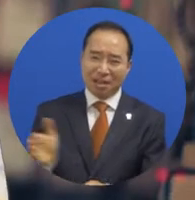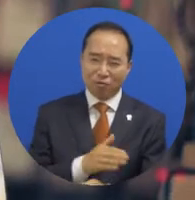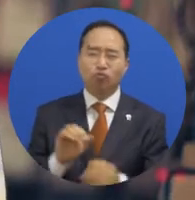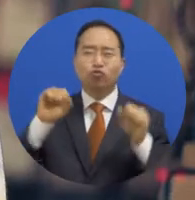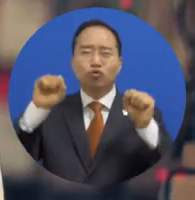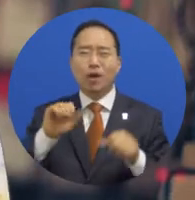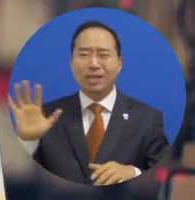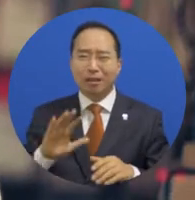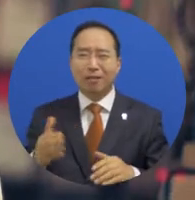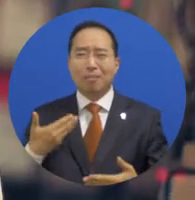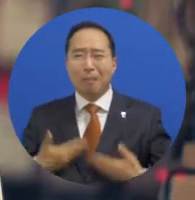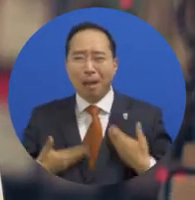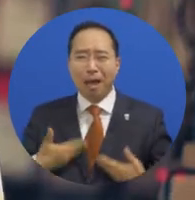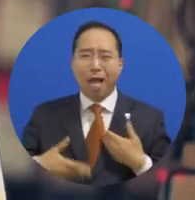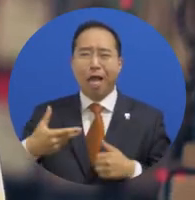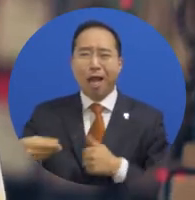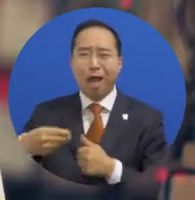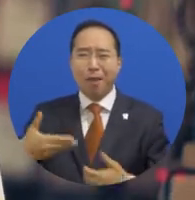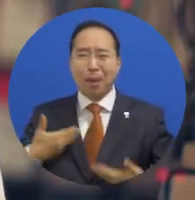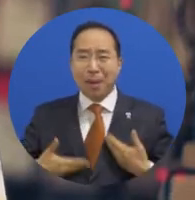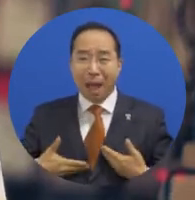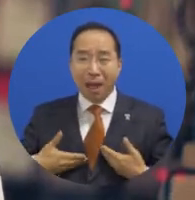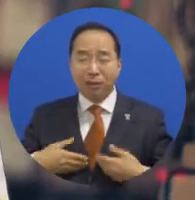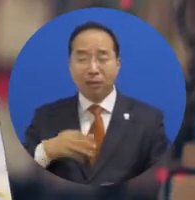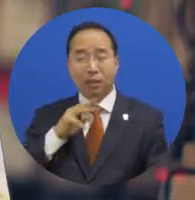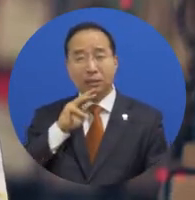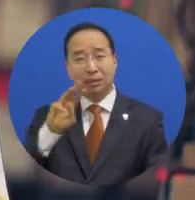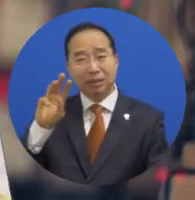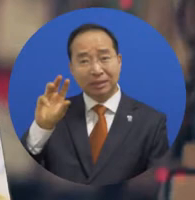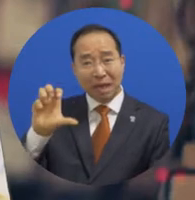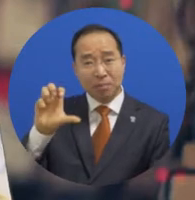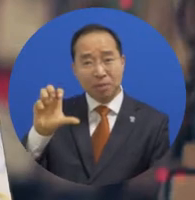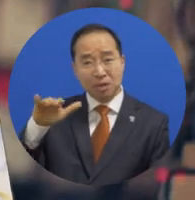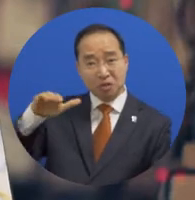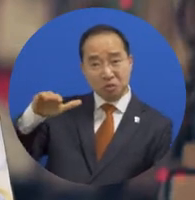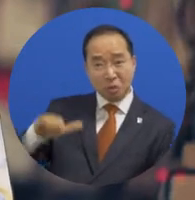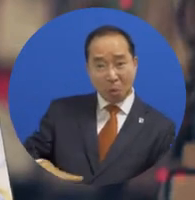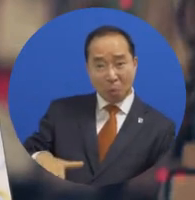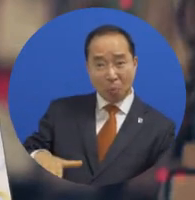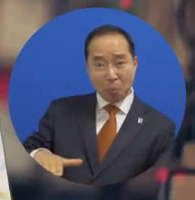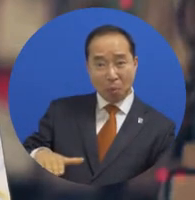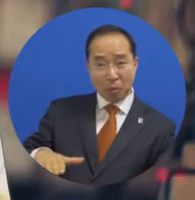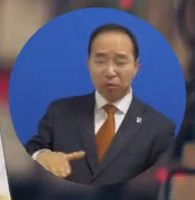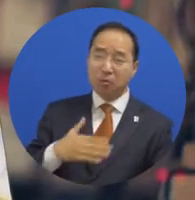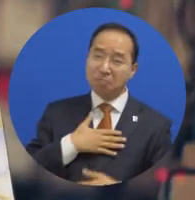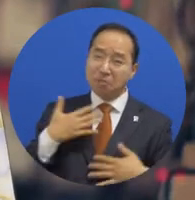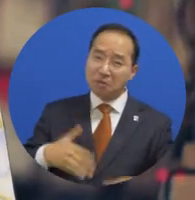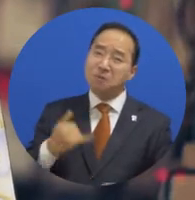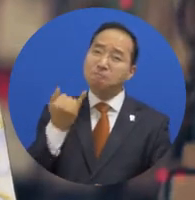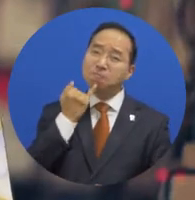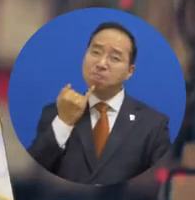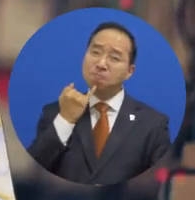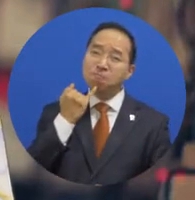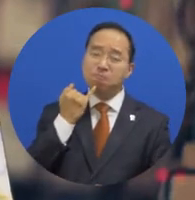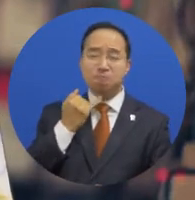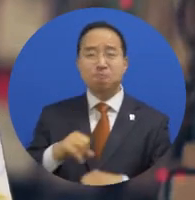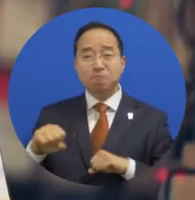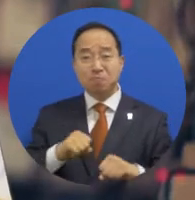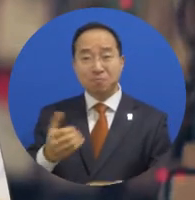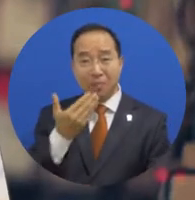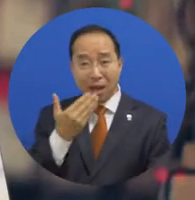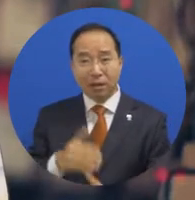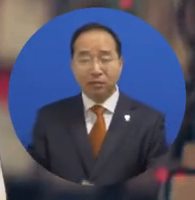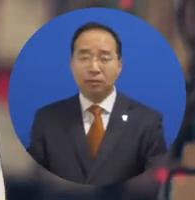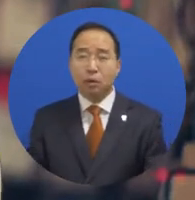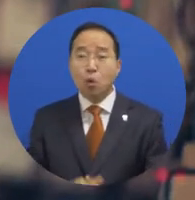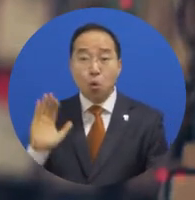운동을 안 하고 바쁘게 살았는데 한 35 전까지는 아, 좀 피곤해도 버틸만하다라는 생각이